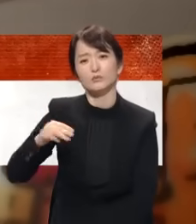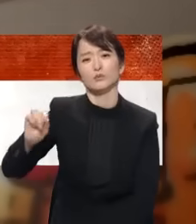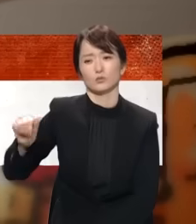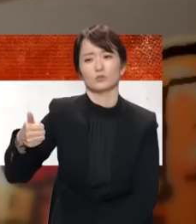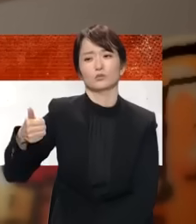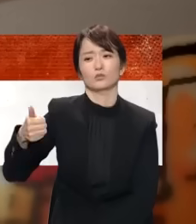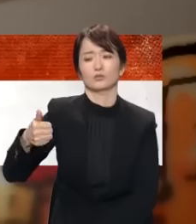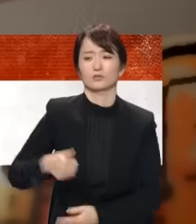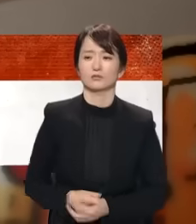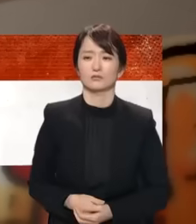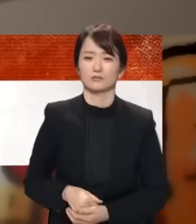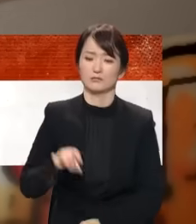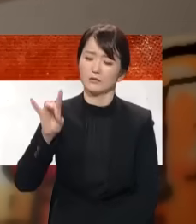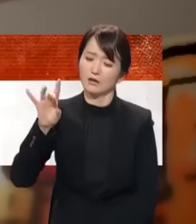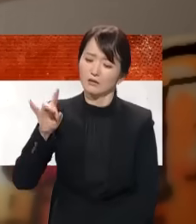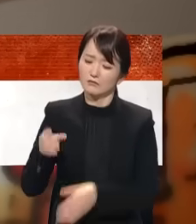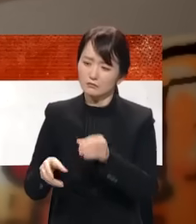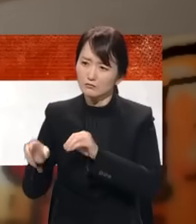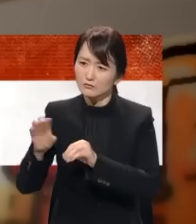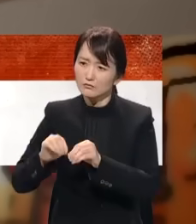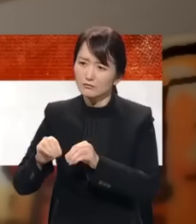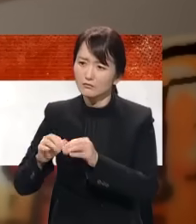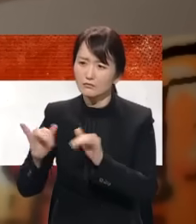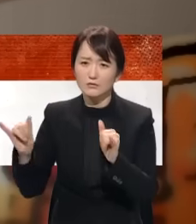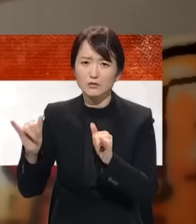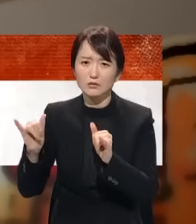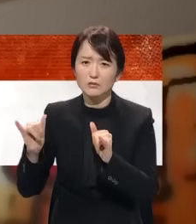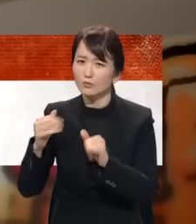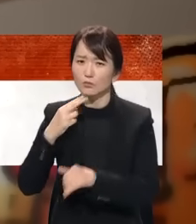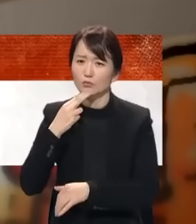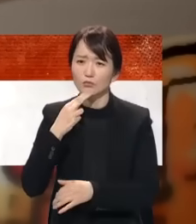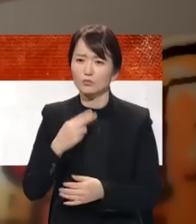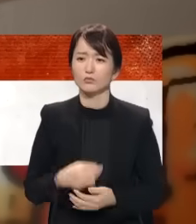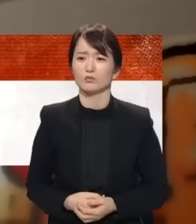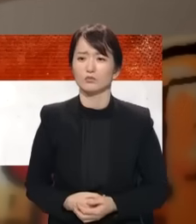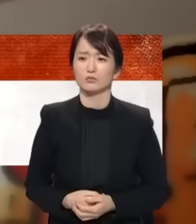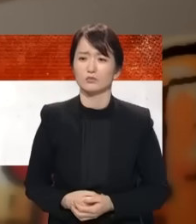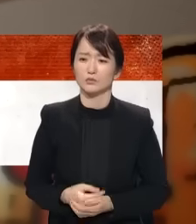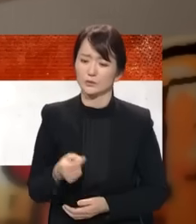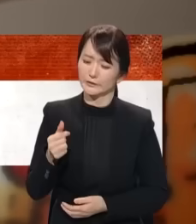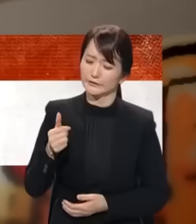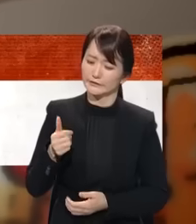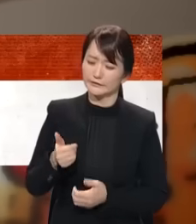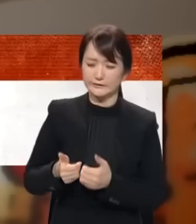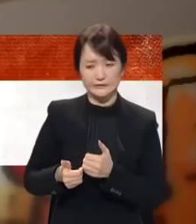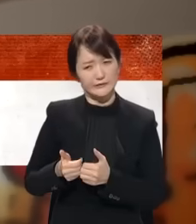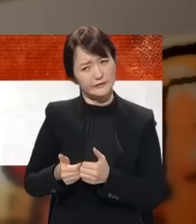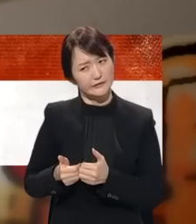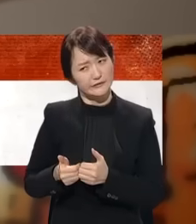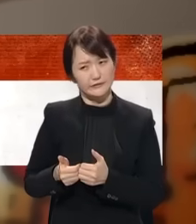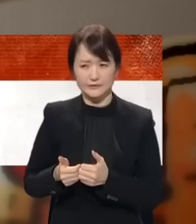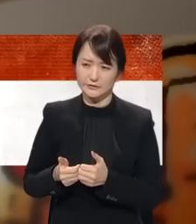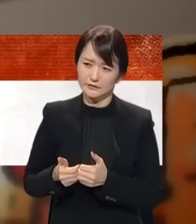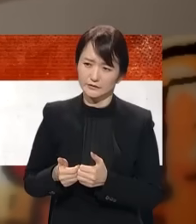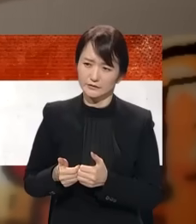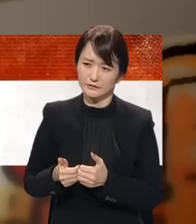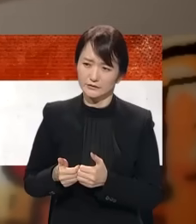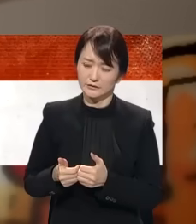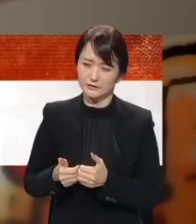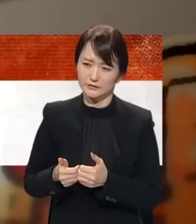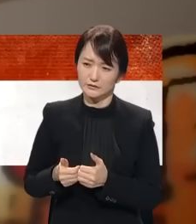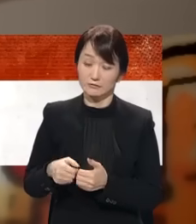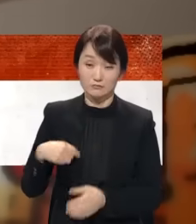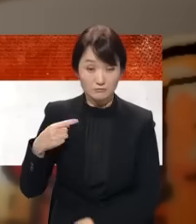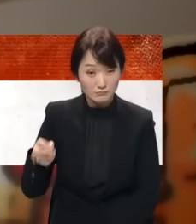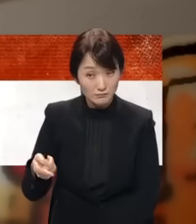말이에요. 보통 한 개를 포장해가는 사람 사실 처음 봤어요. 그 좀 약간 찌질하게 했는데, 그러고 나서